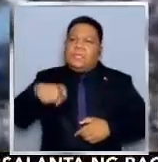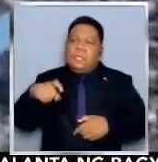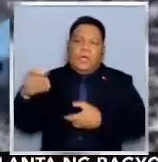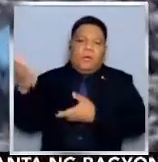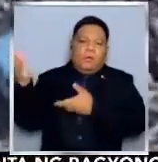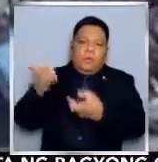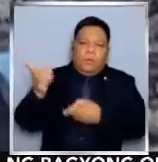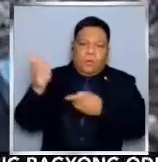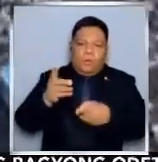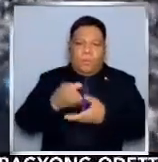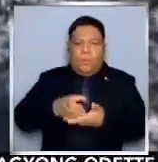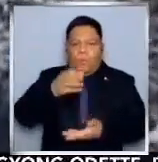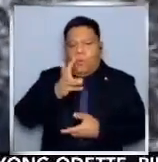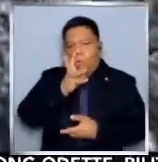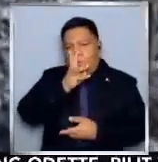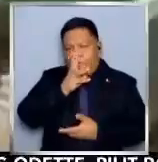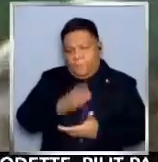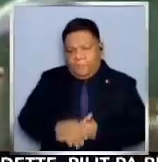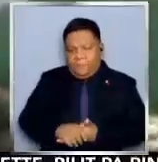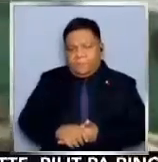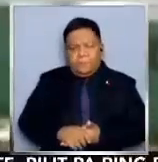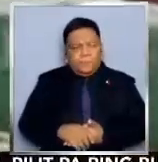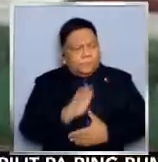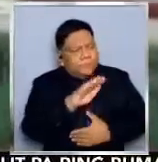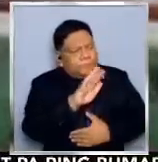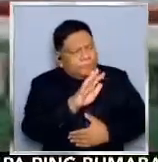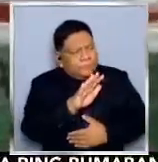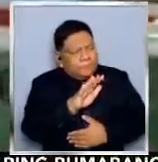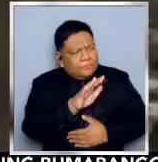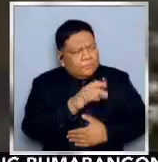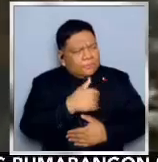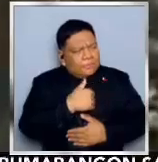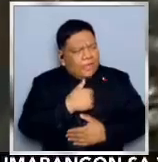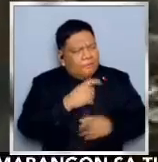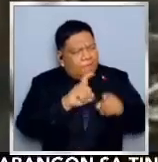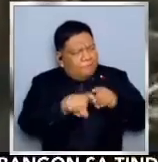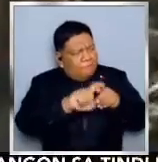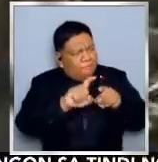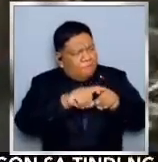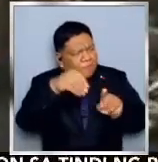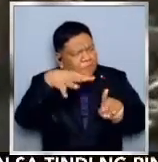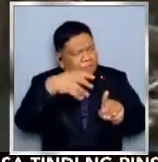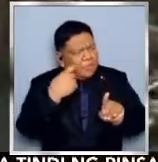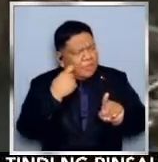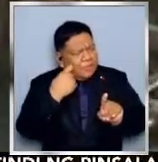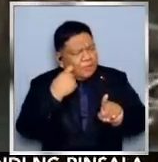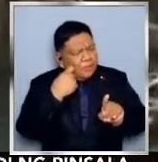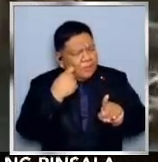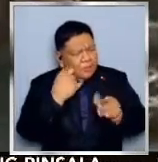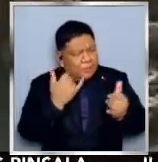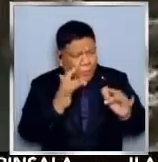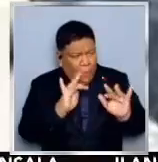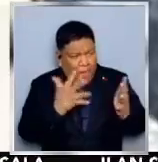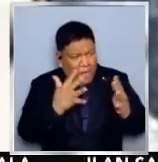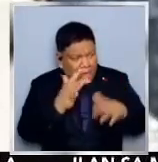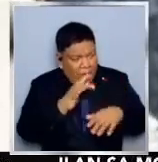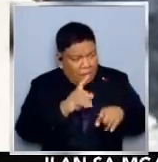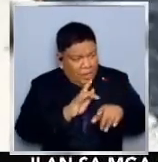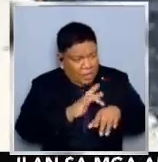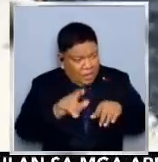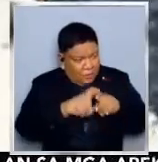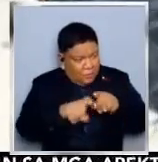Mel? Jonathan, parang mayroong kuryente dyan sa likod mo kanina. Wala bang kuryente dyan? Parang may nakita kong ilaw